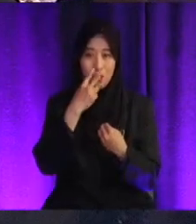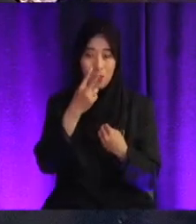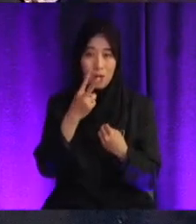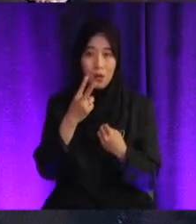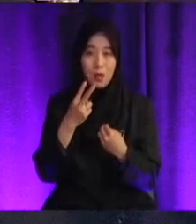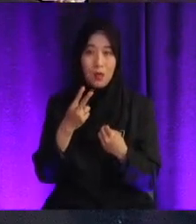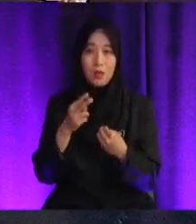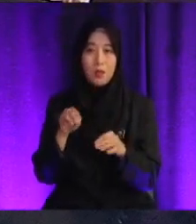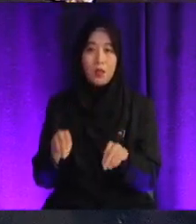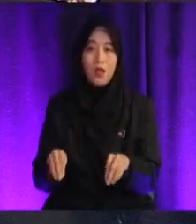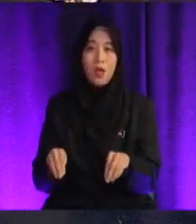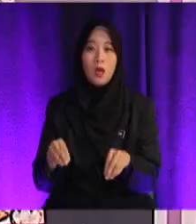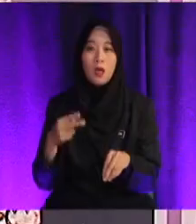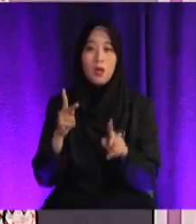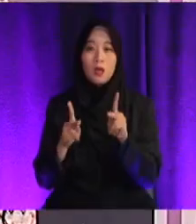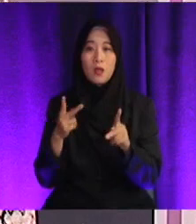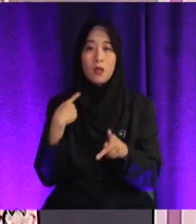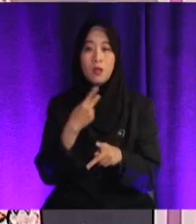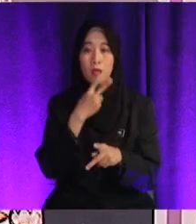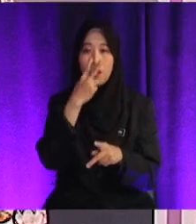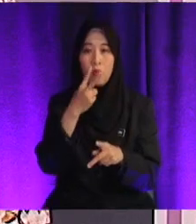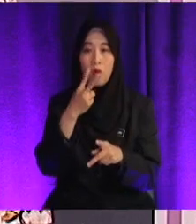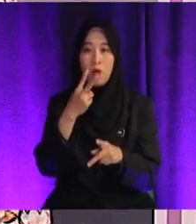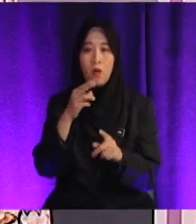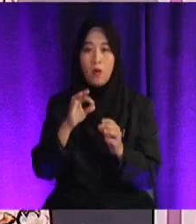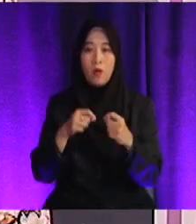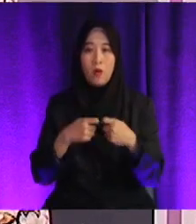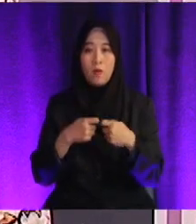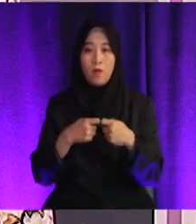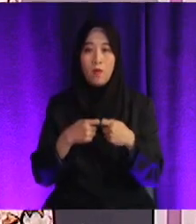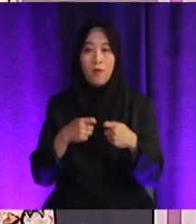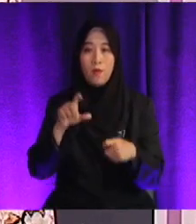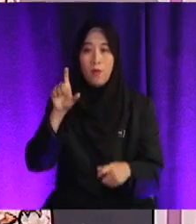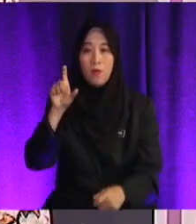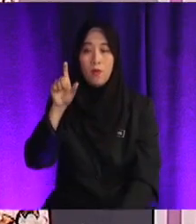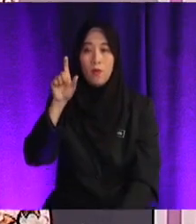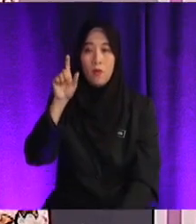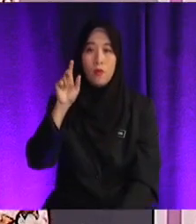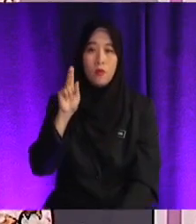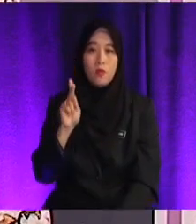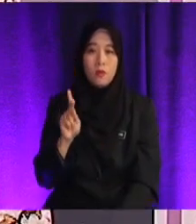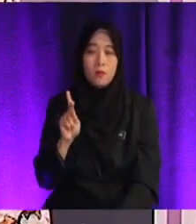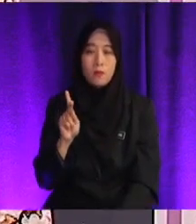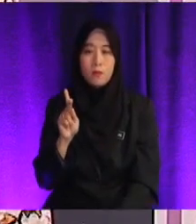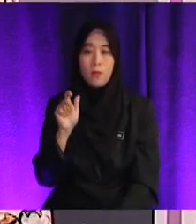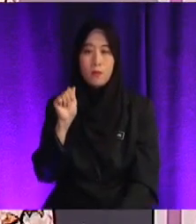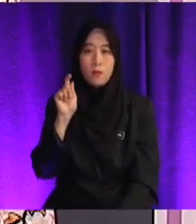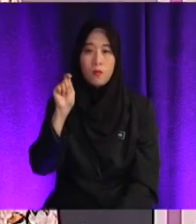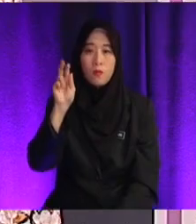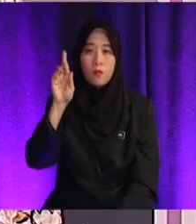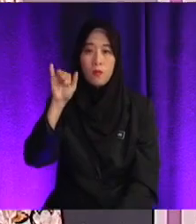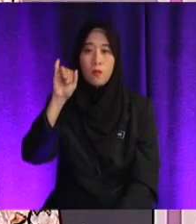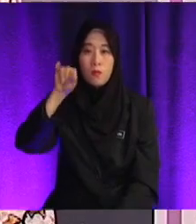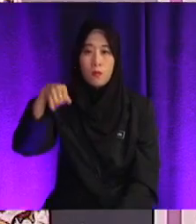Dekat sini, kalau kita tengok, fuse cartridge ada terdapat pelbagai jenis, bukan pelbagai jenis, pelbagai had julat untuk